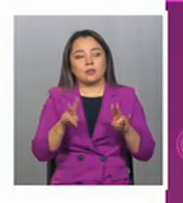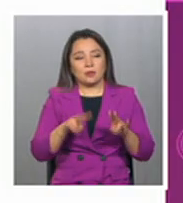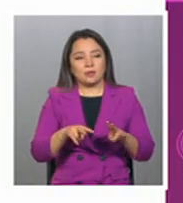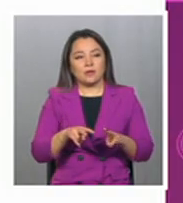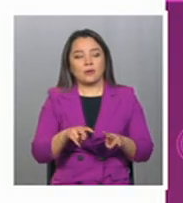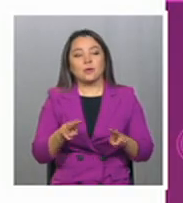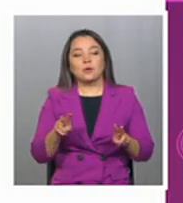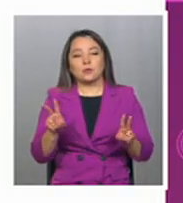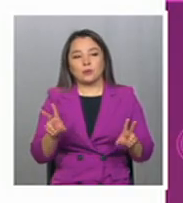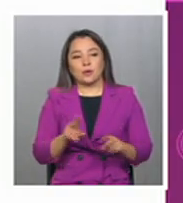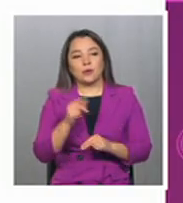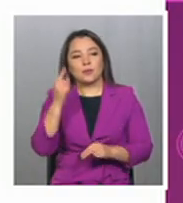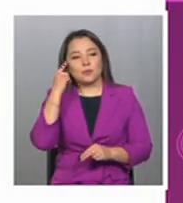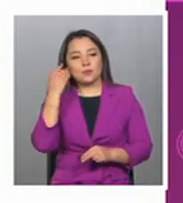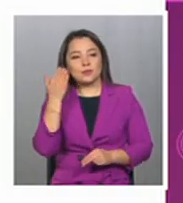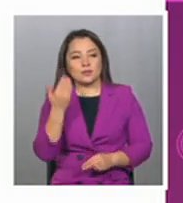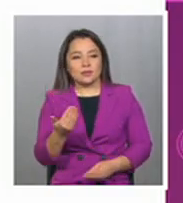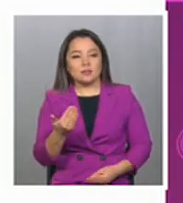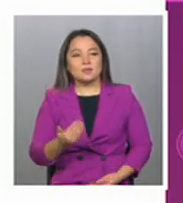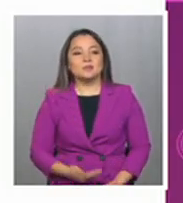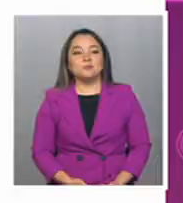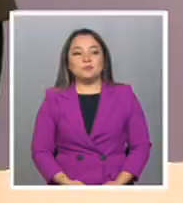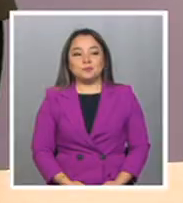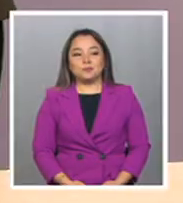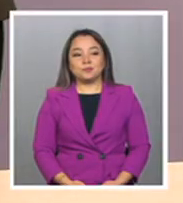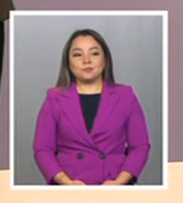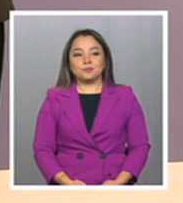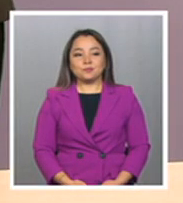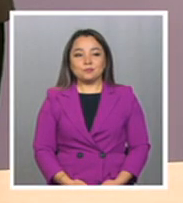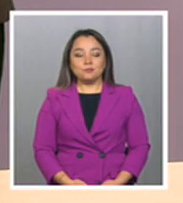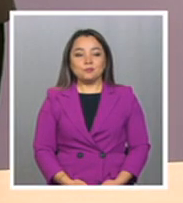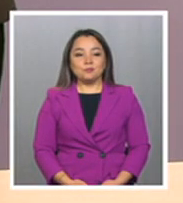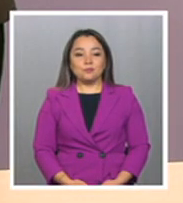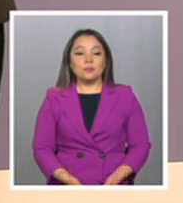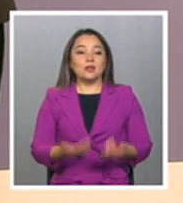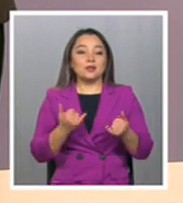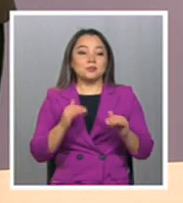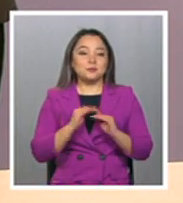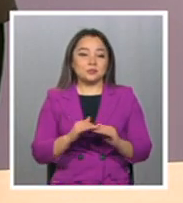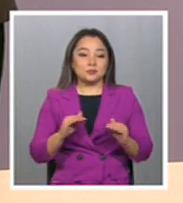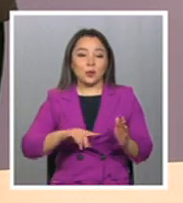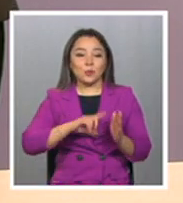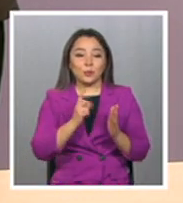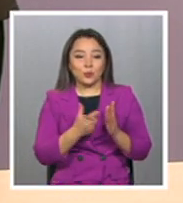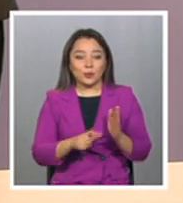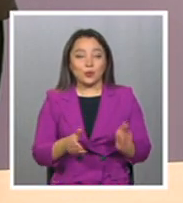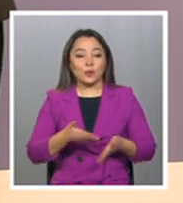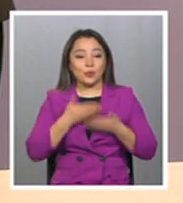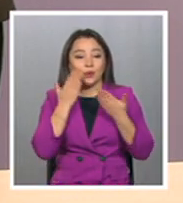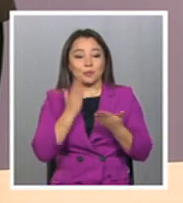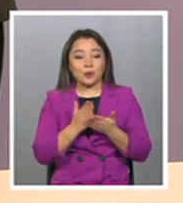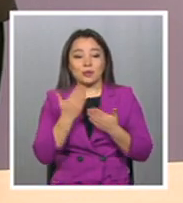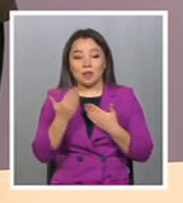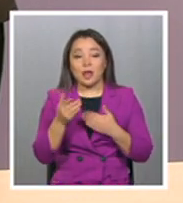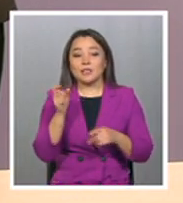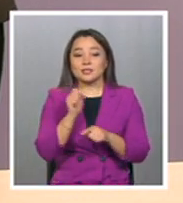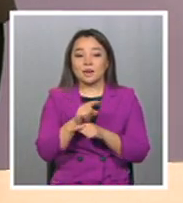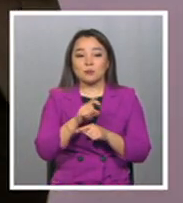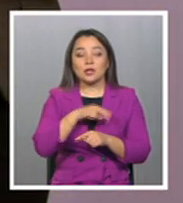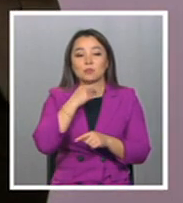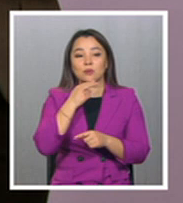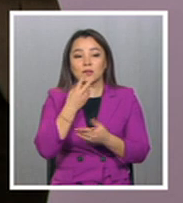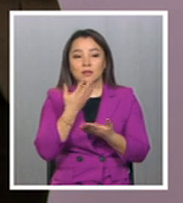жарады. Қастек баянбай. Ал балалар, өлеңді оқып болдық, енді тапсырмаға